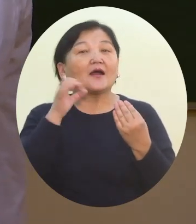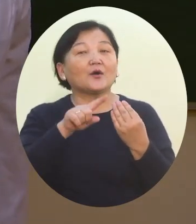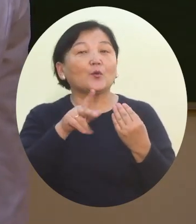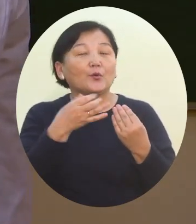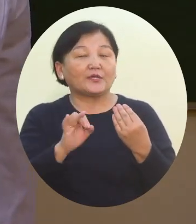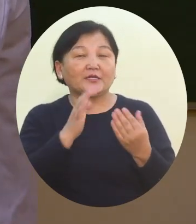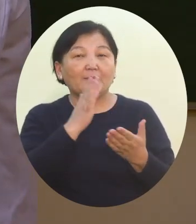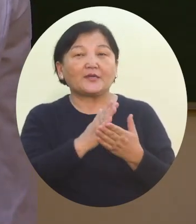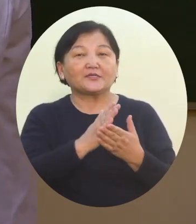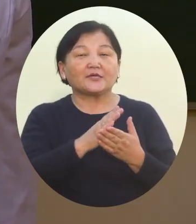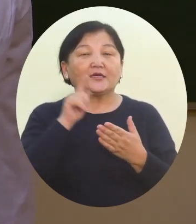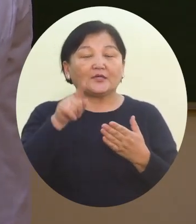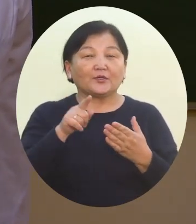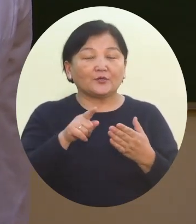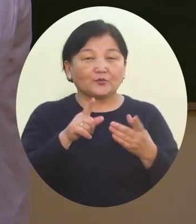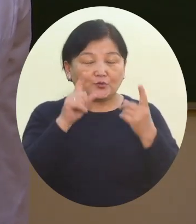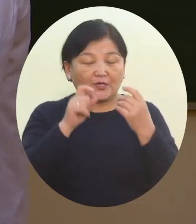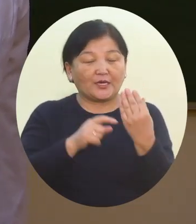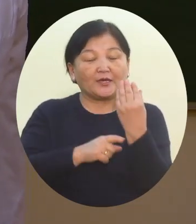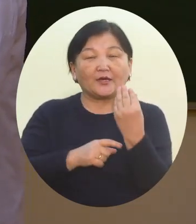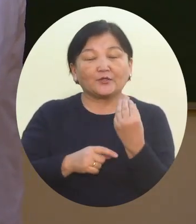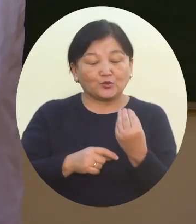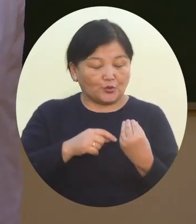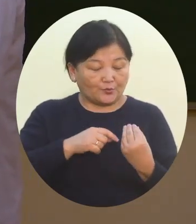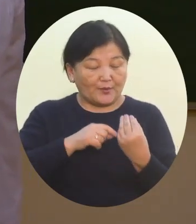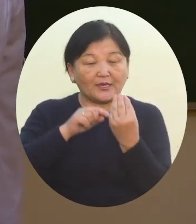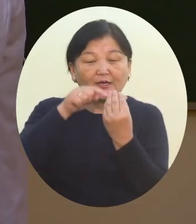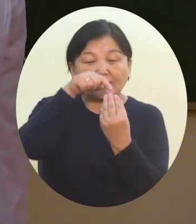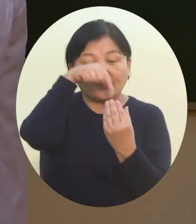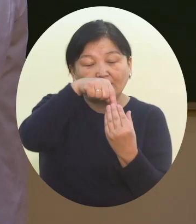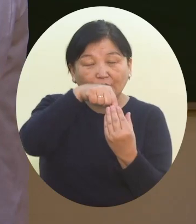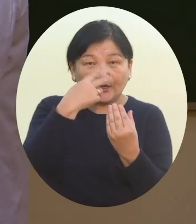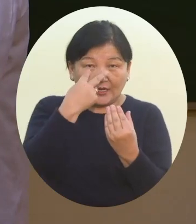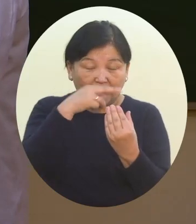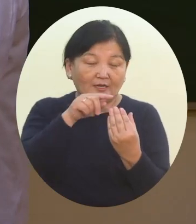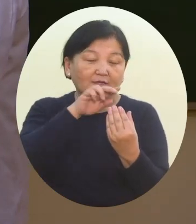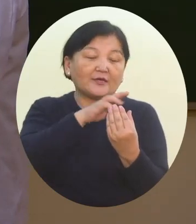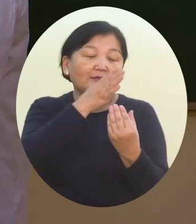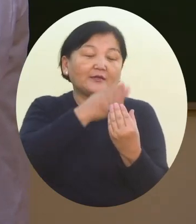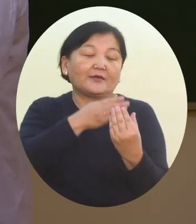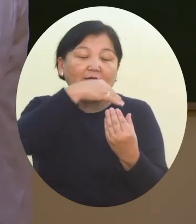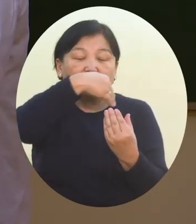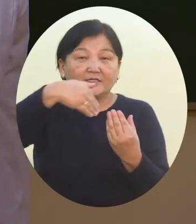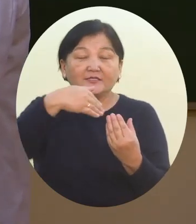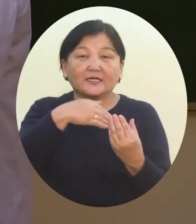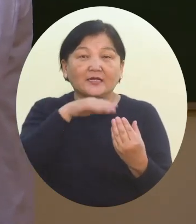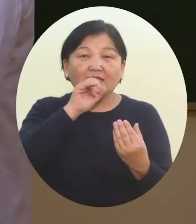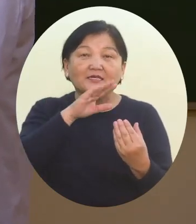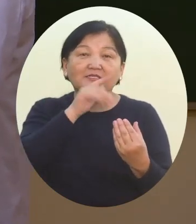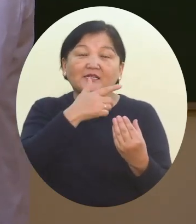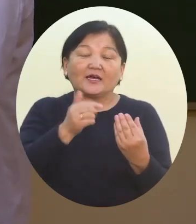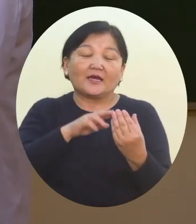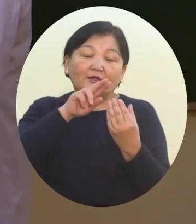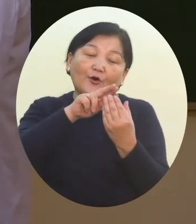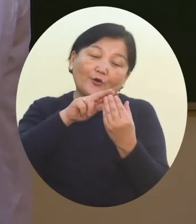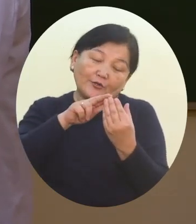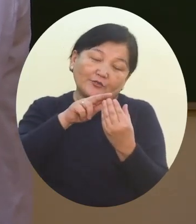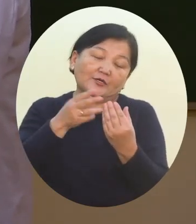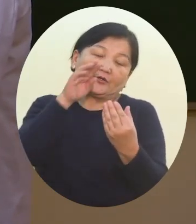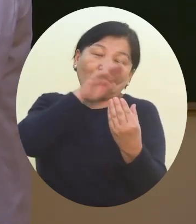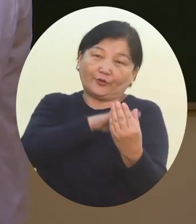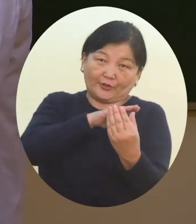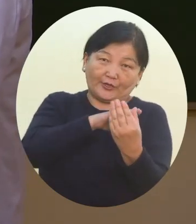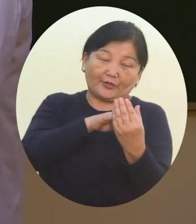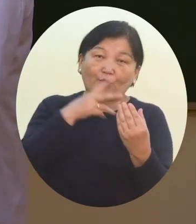цэцгийг ажиглацгаая. Тэгэхээр зүрхний дотоод бүтцийг ажиглаад үзэхээр зэрэг дээдлийн хоёр таслахаа ойролцоо, доодлийн хоёр таслахаа бол ойролцоо харагдаж байгаа.